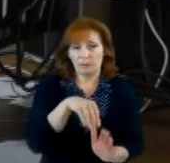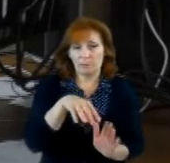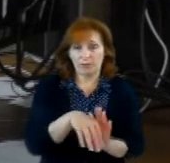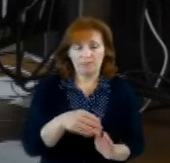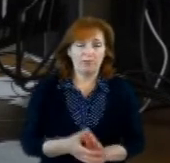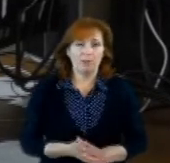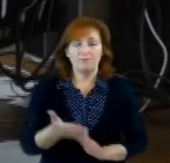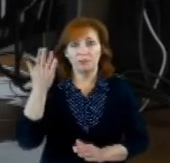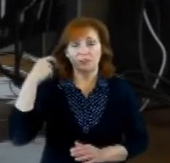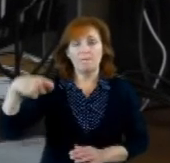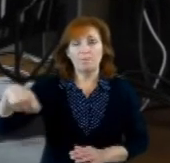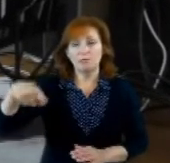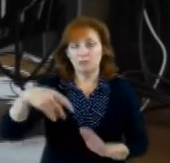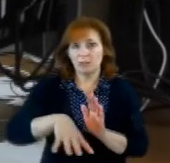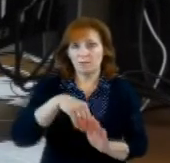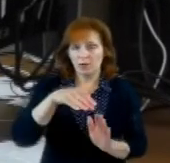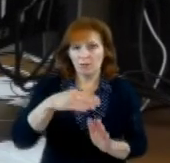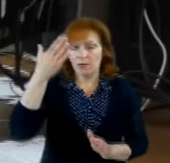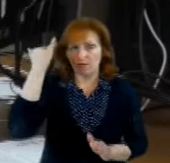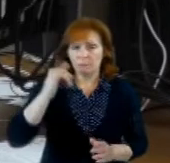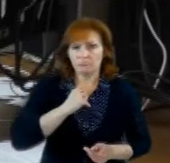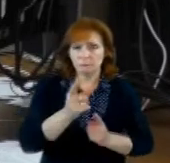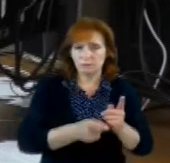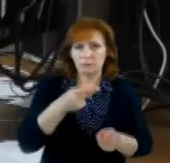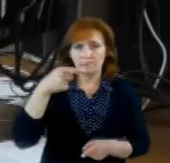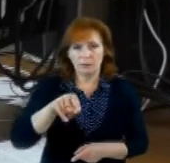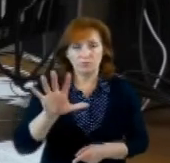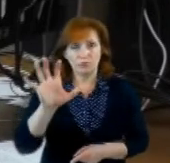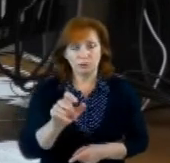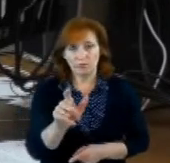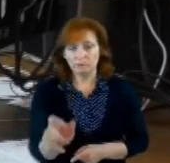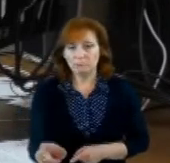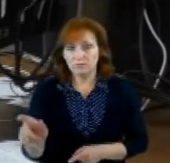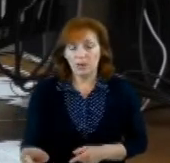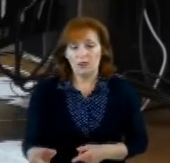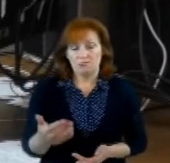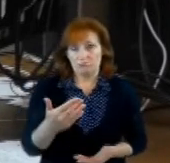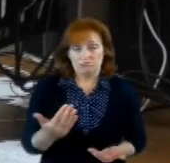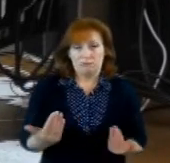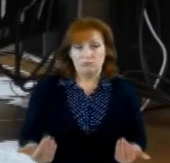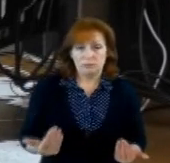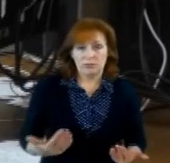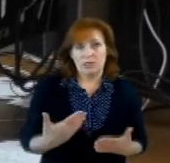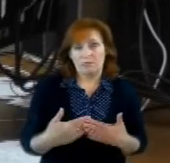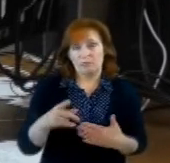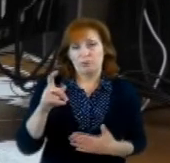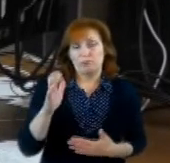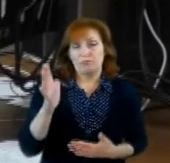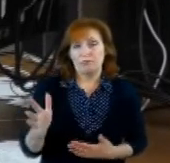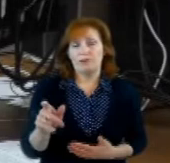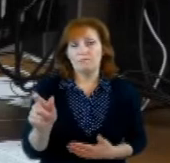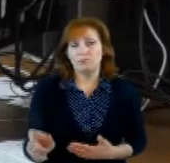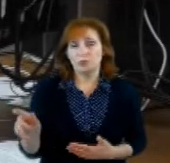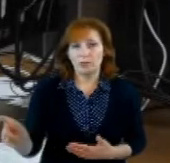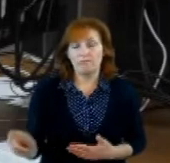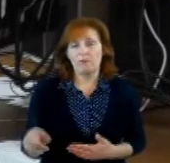президентських змінили місце голосування там близько 1500, а то й більше, то зараз чуть більше 150 осіб, які змінили